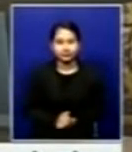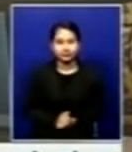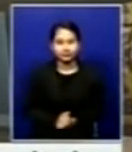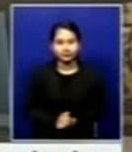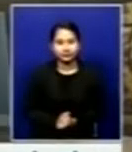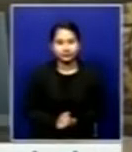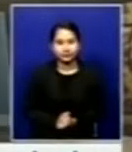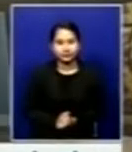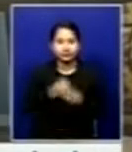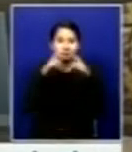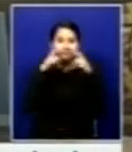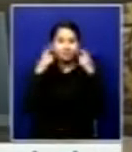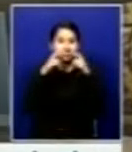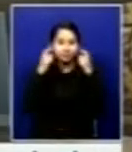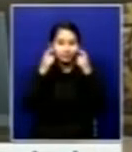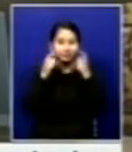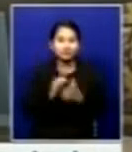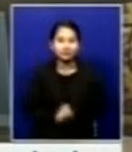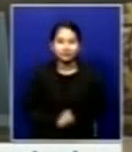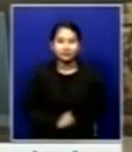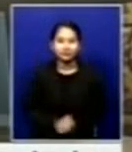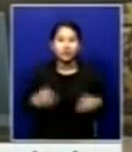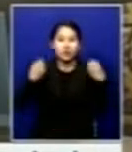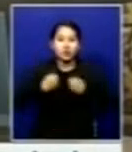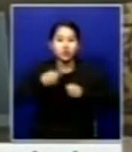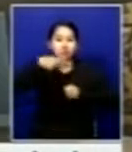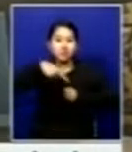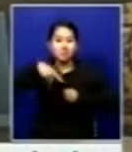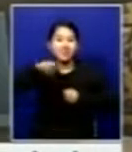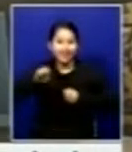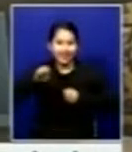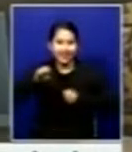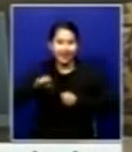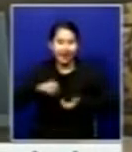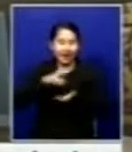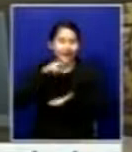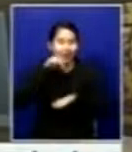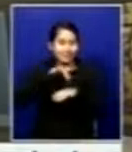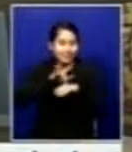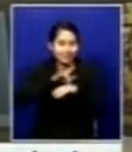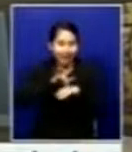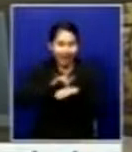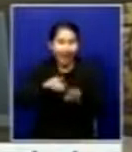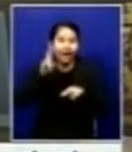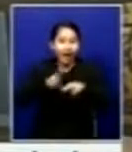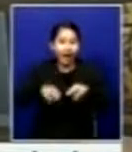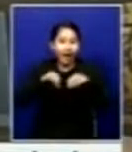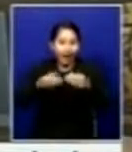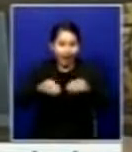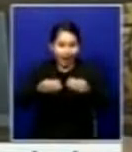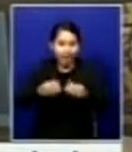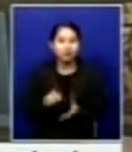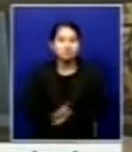หน้ากากอนามัย PPE น้ำยาตรวจไข่ไก่มีให้เห็นตล